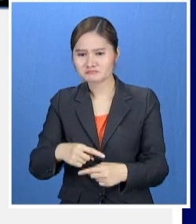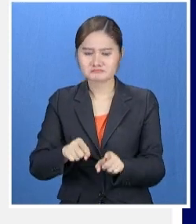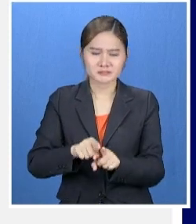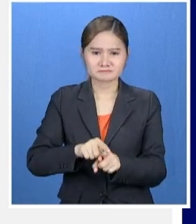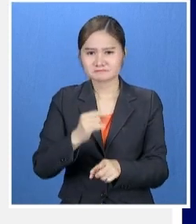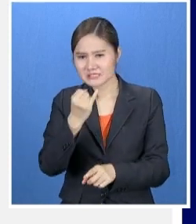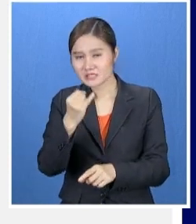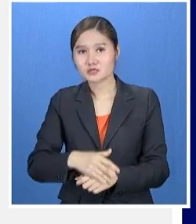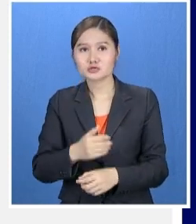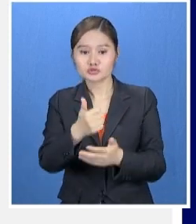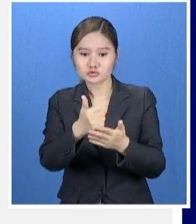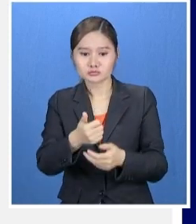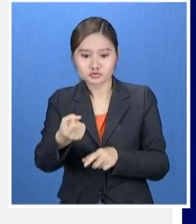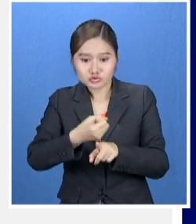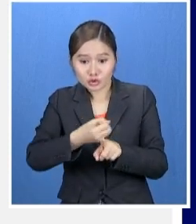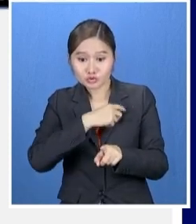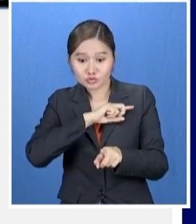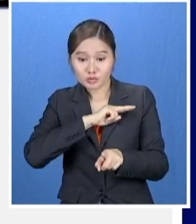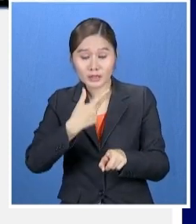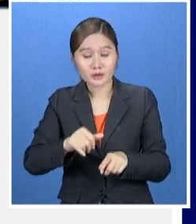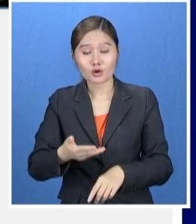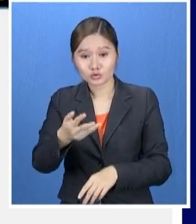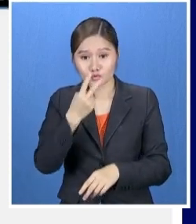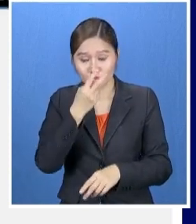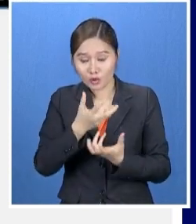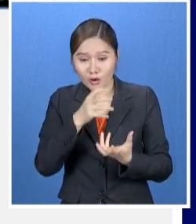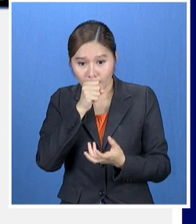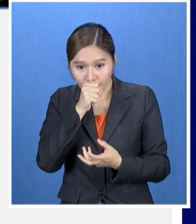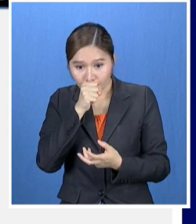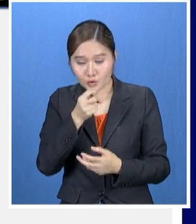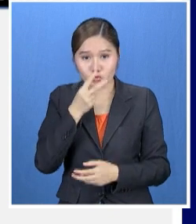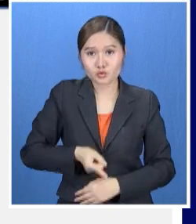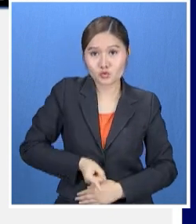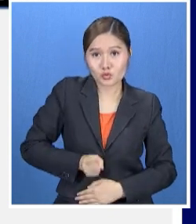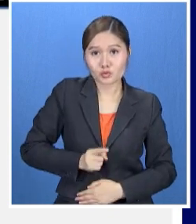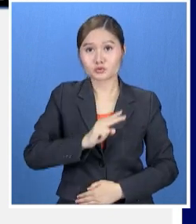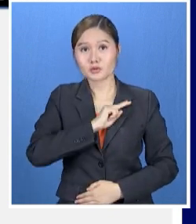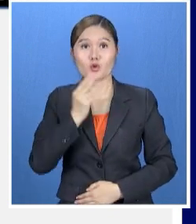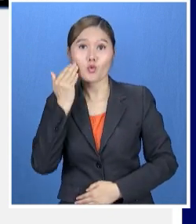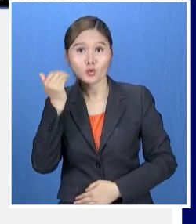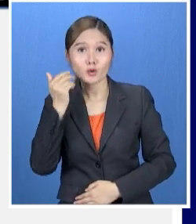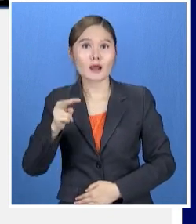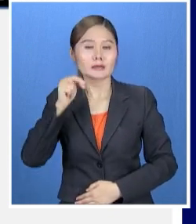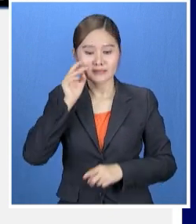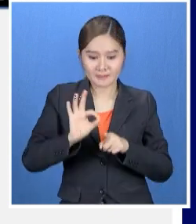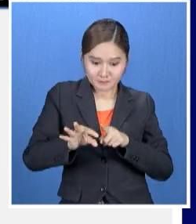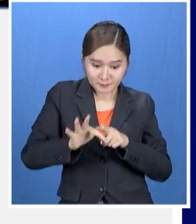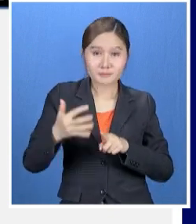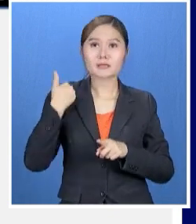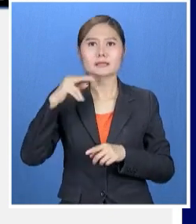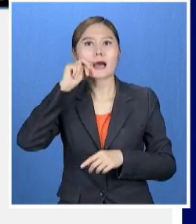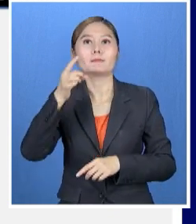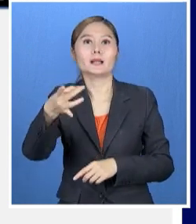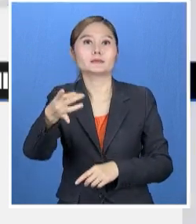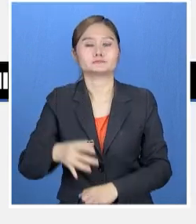ลักษณะว่าช่วยตัวเองหรือยังขอดูของลับแล้วก็จะโชว์ของลับตัวเองให้ดูเอาน้ำออกมาหรือยังน้ำอ